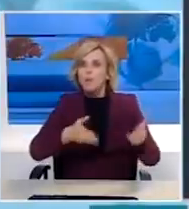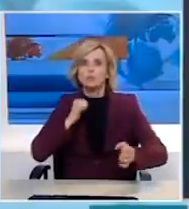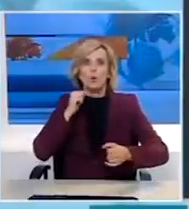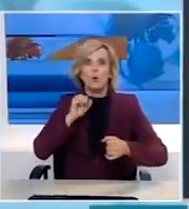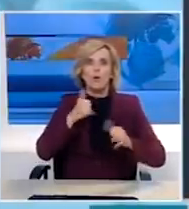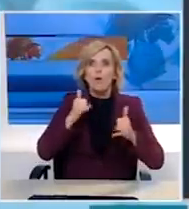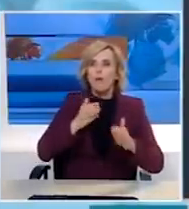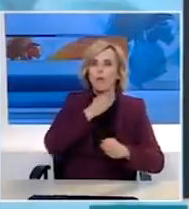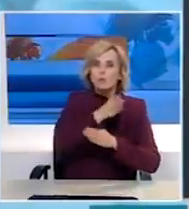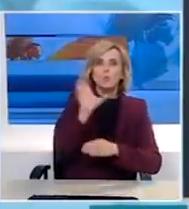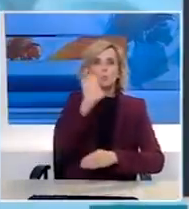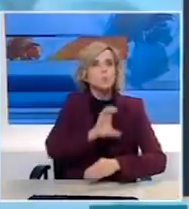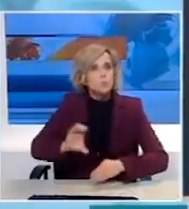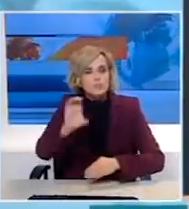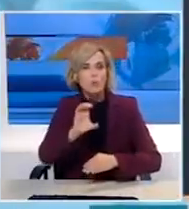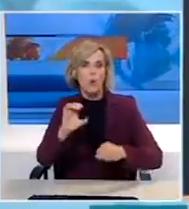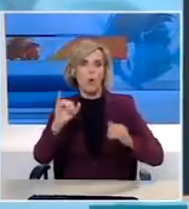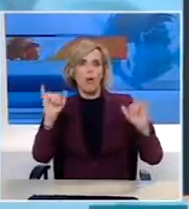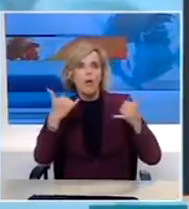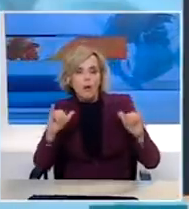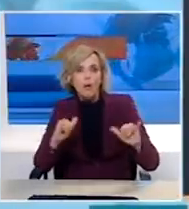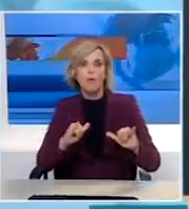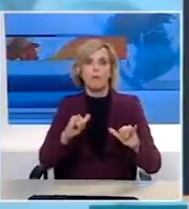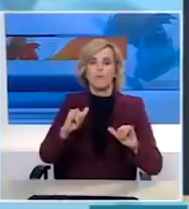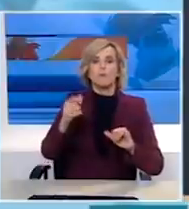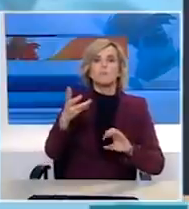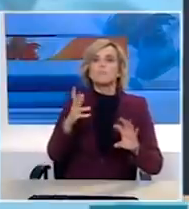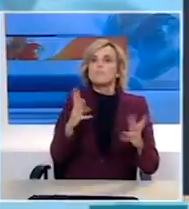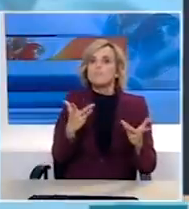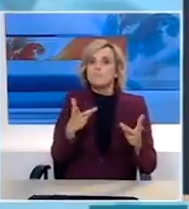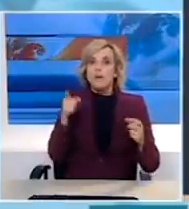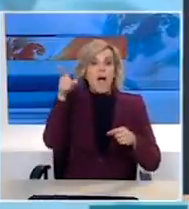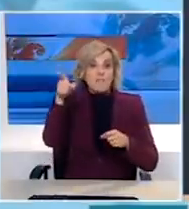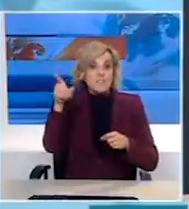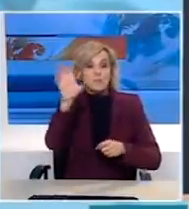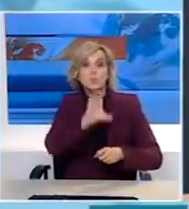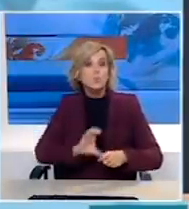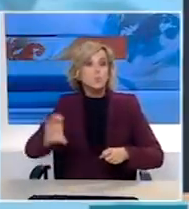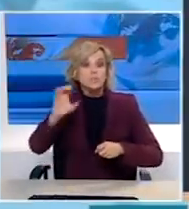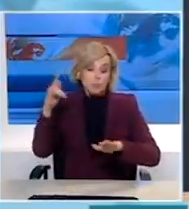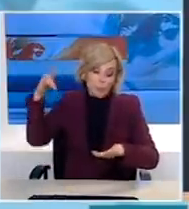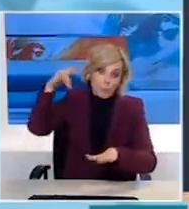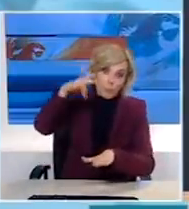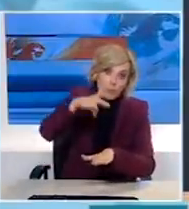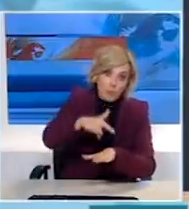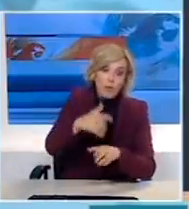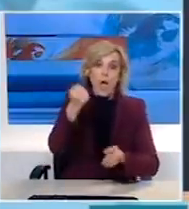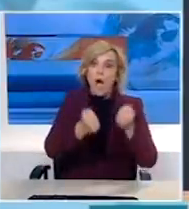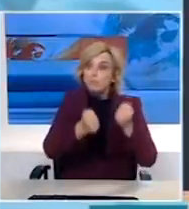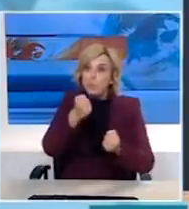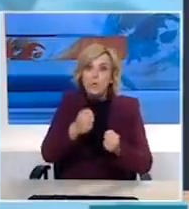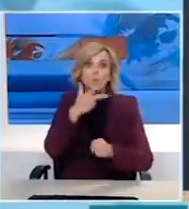δεχόμαστε το καλοκαίρι τουρίστες από το εξωτερικό και αν ναι, θα ελέγχονται, θα λαμβάνονται ειδικά μέτρα στις πύλες εισόδου?